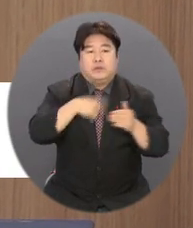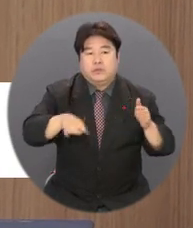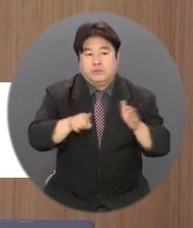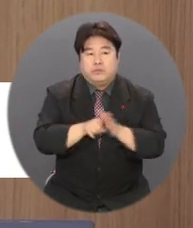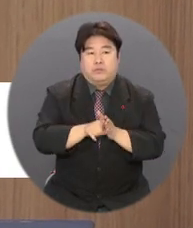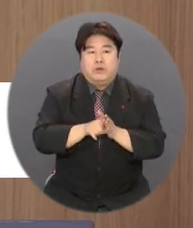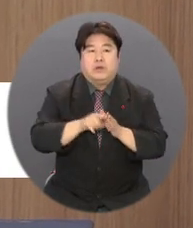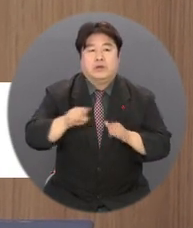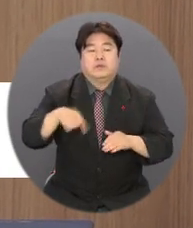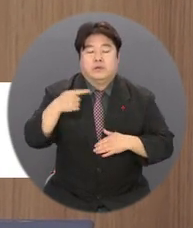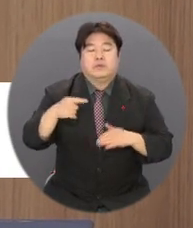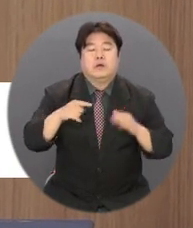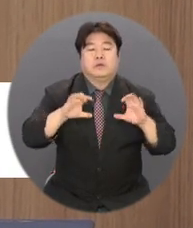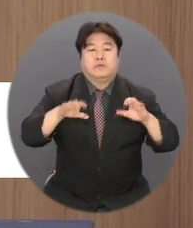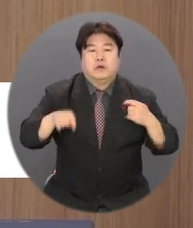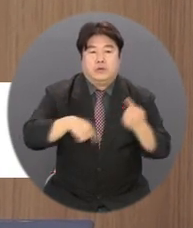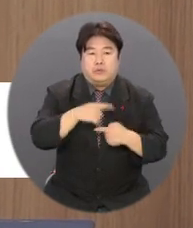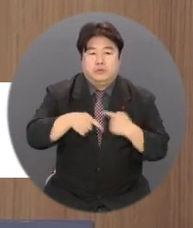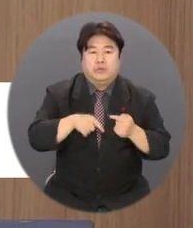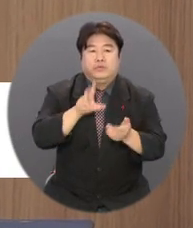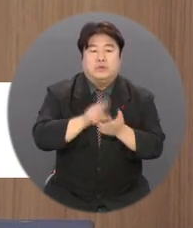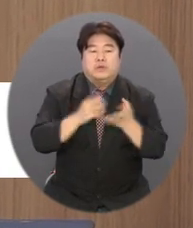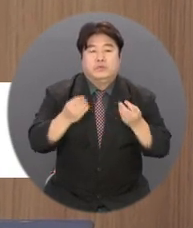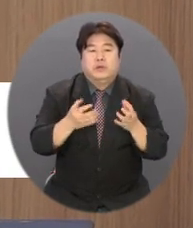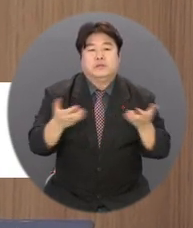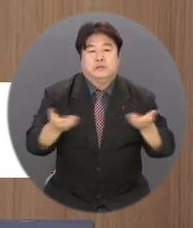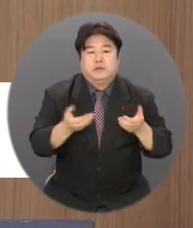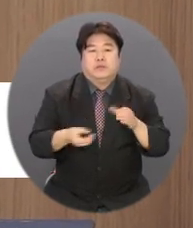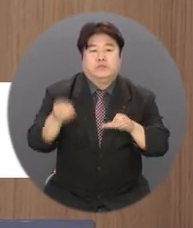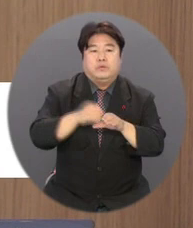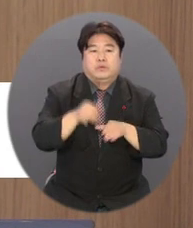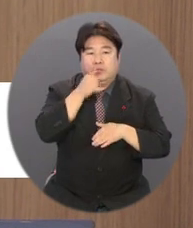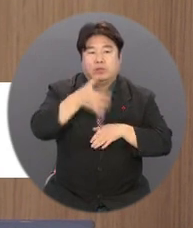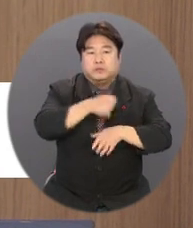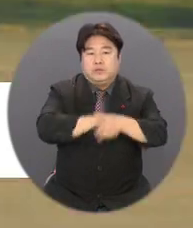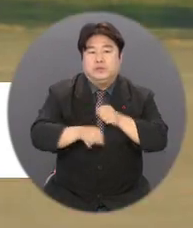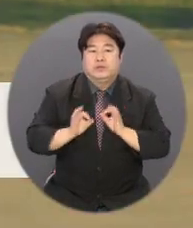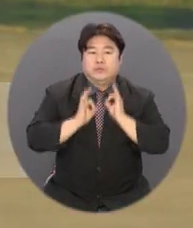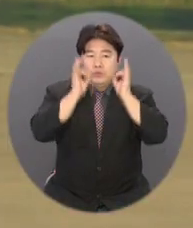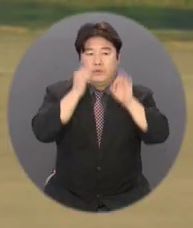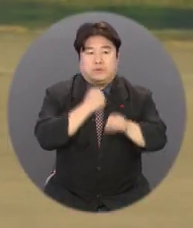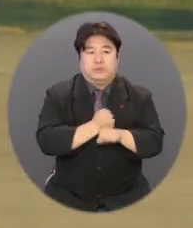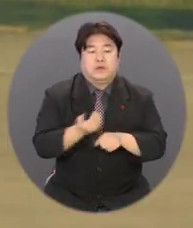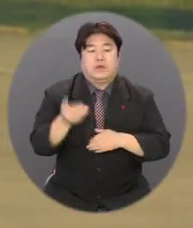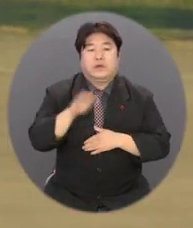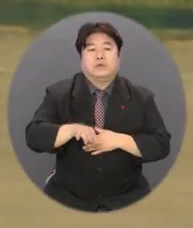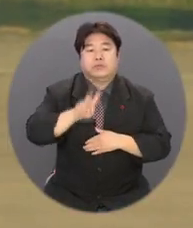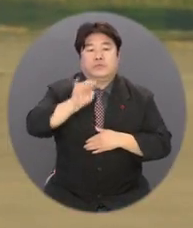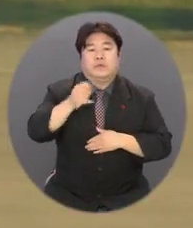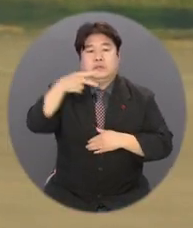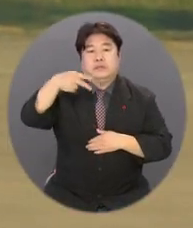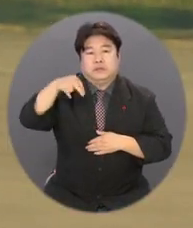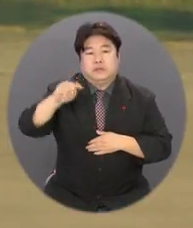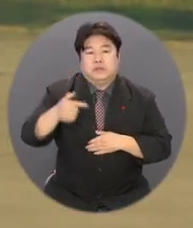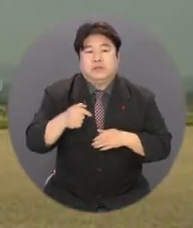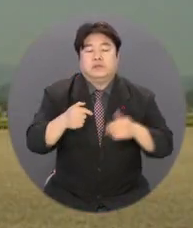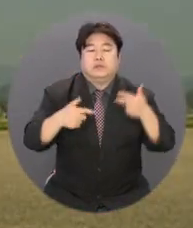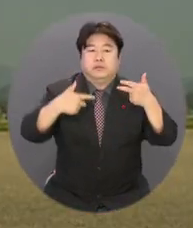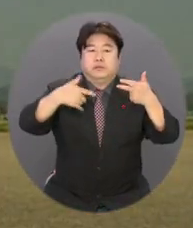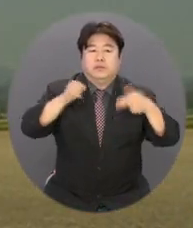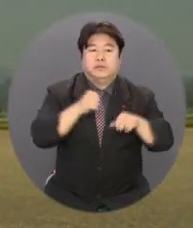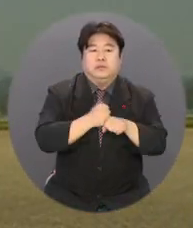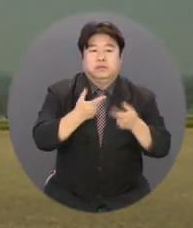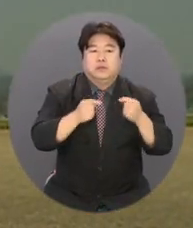과제에 많은 사업들이 반영될 수 있도록 적극 노력을 하겠습니다. 하지만 민선 7기 상생 발전이